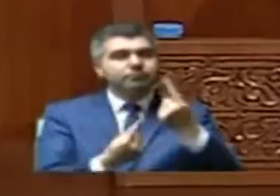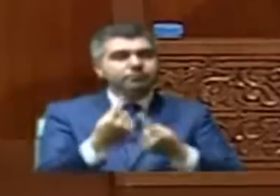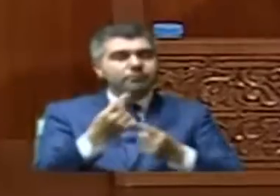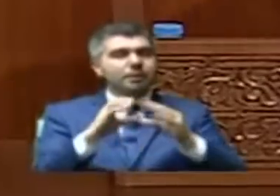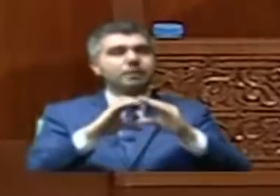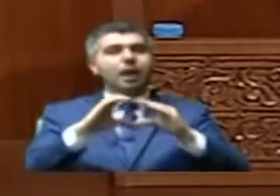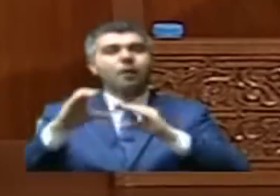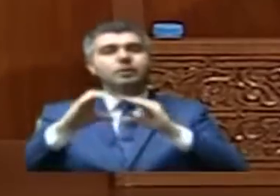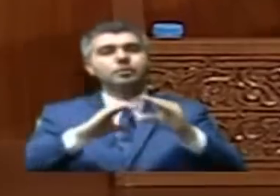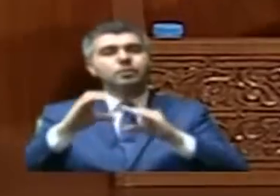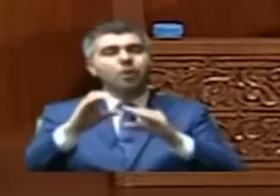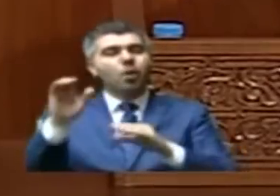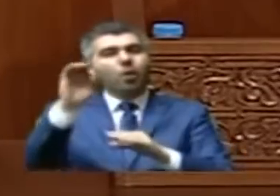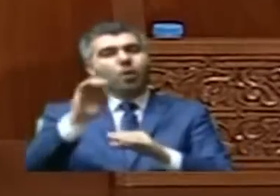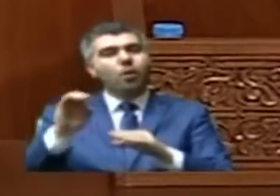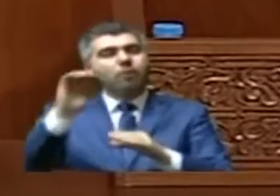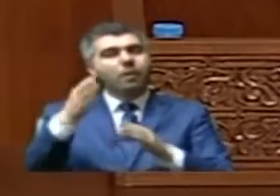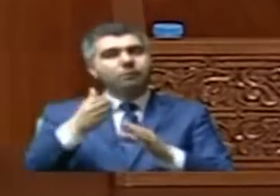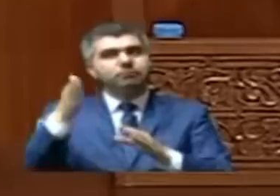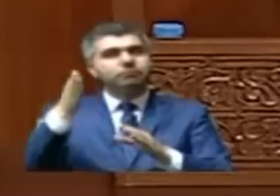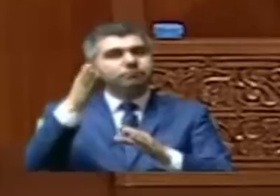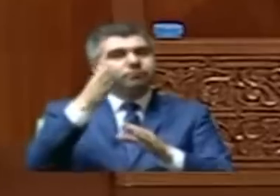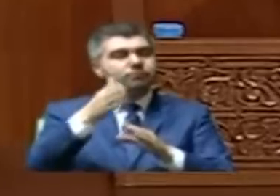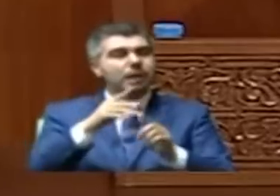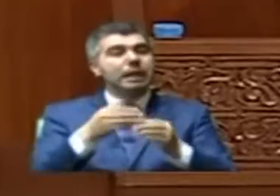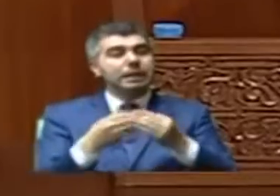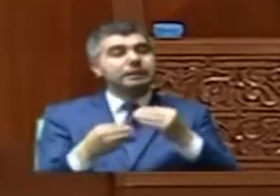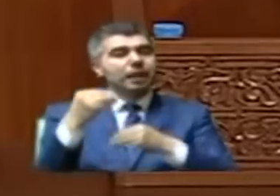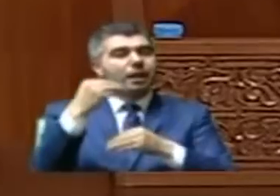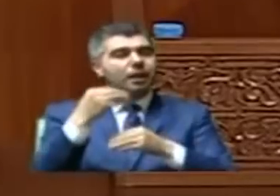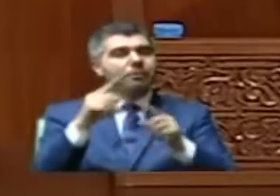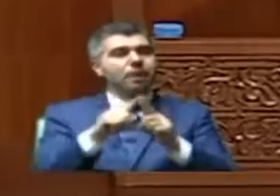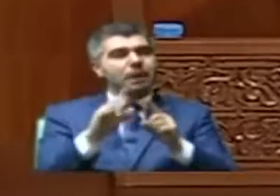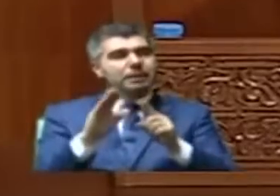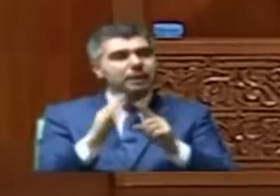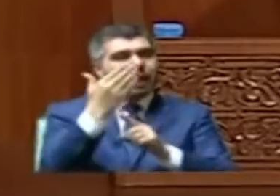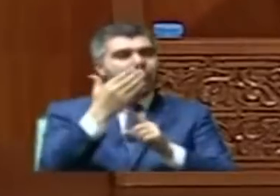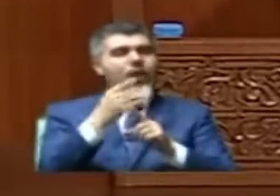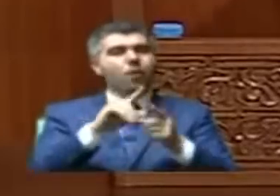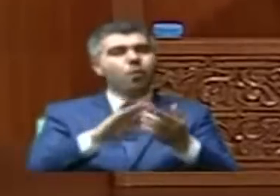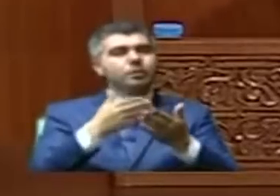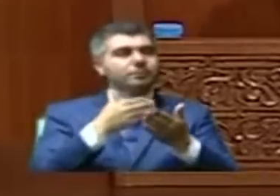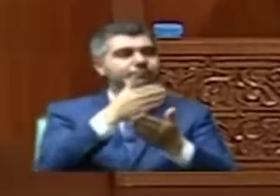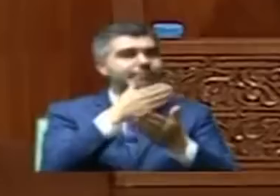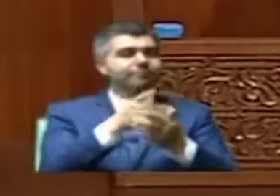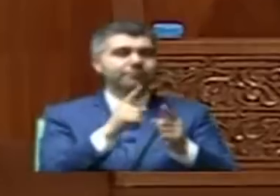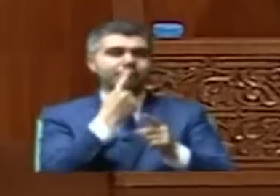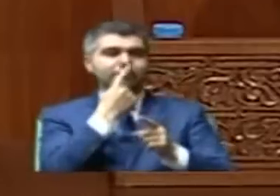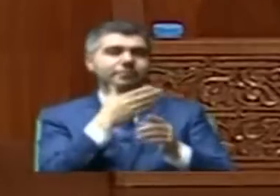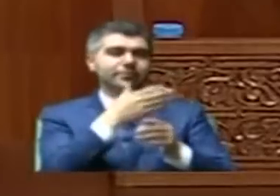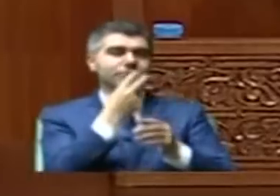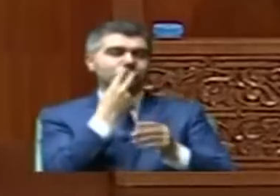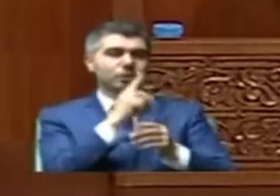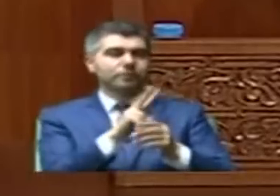كيتواصلوا أكثر مع المغاربة في أوروبا، وكيمشيو لتما أكثر ما كيمشيو السنغال كوت ديفوار إلى آخره باش يشوفوا المغاربة تما.